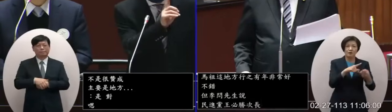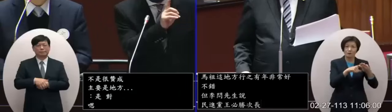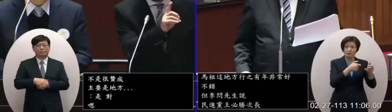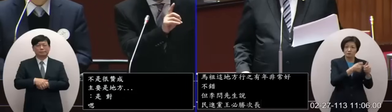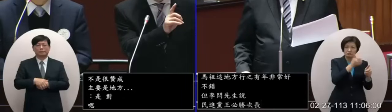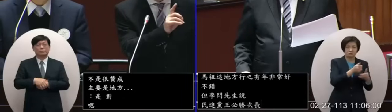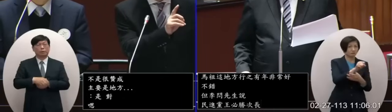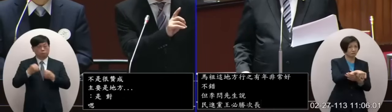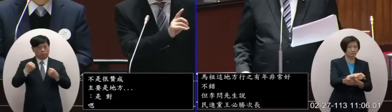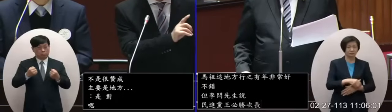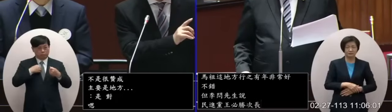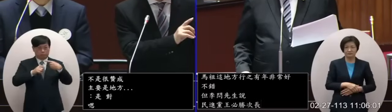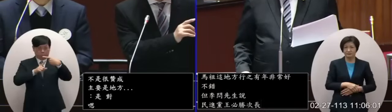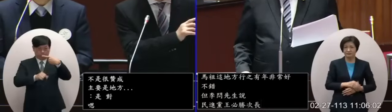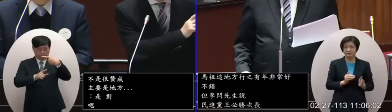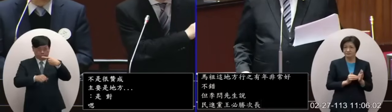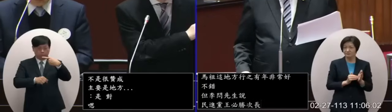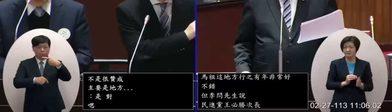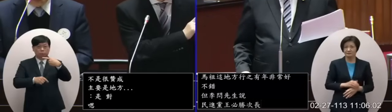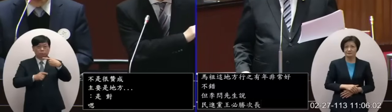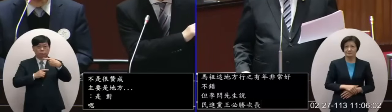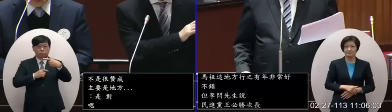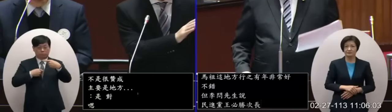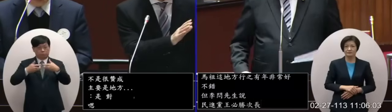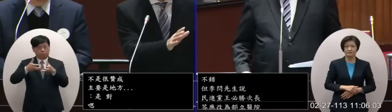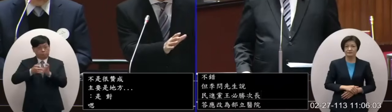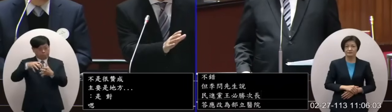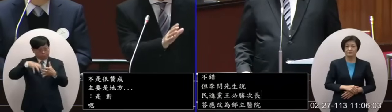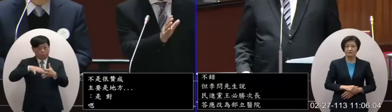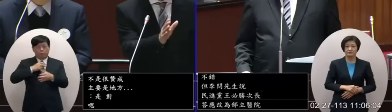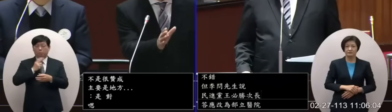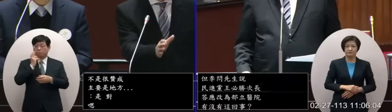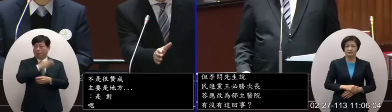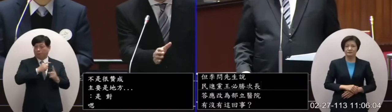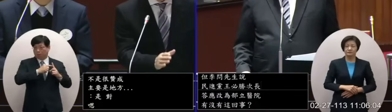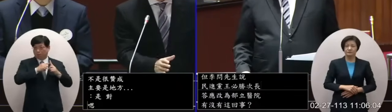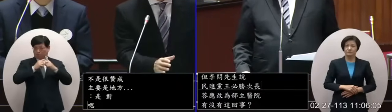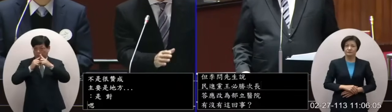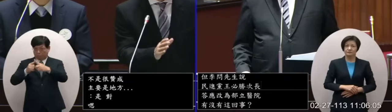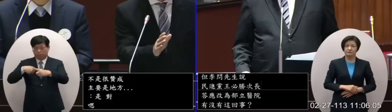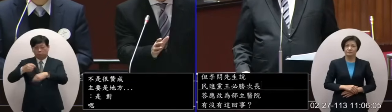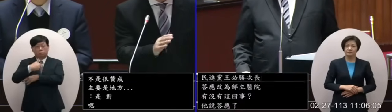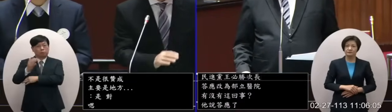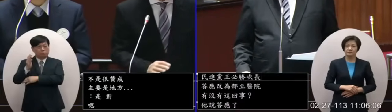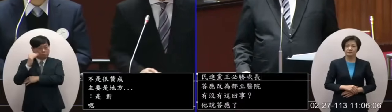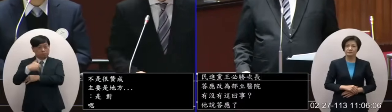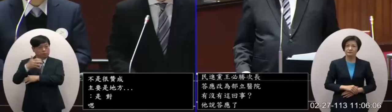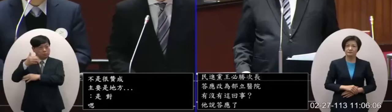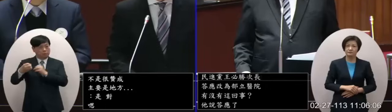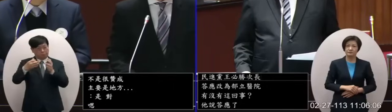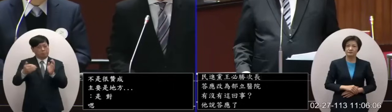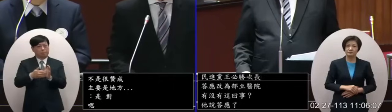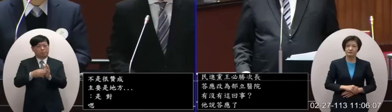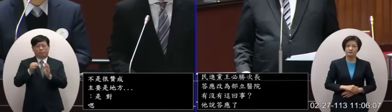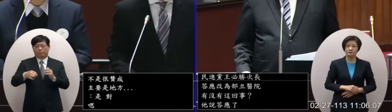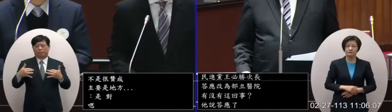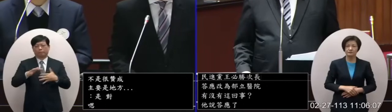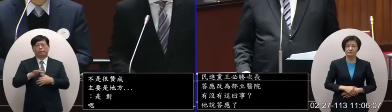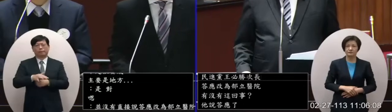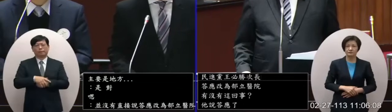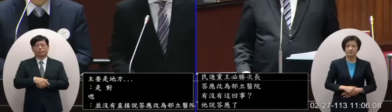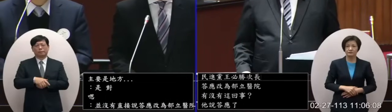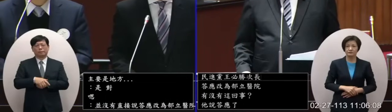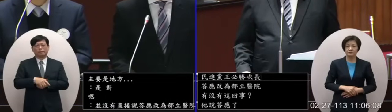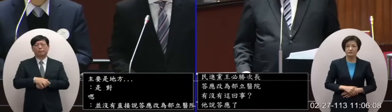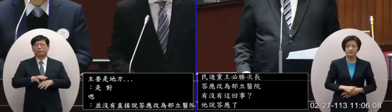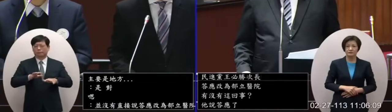了、啊， 所以我们在1月的时候，那部里面有派人过去县政府跟县长谈过这个事情。